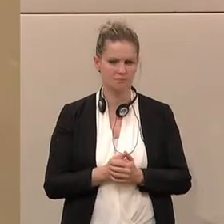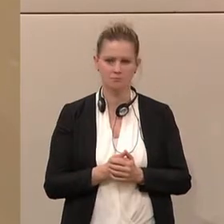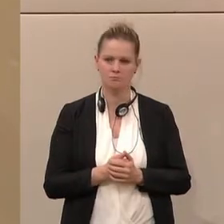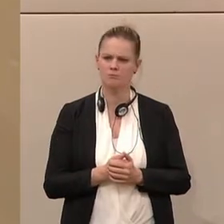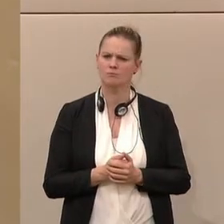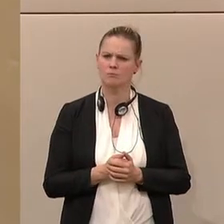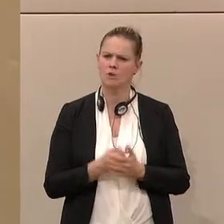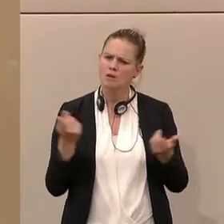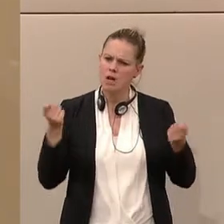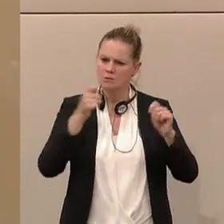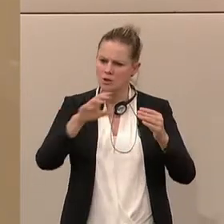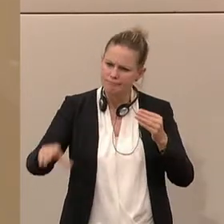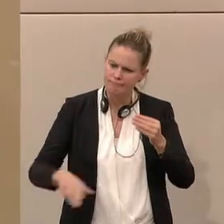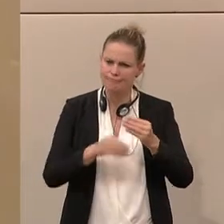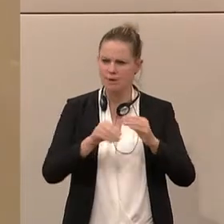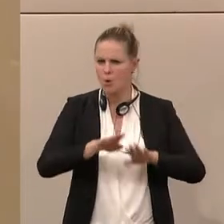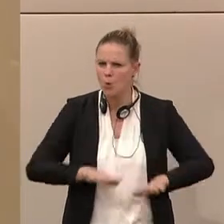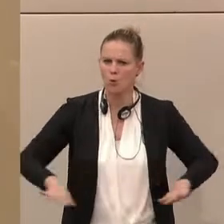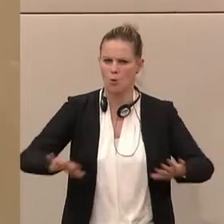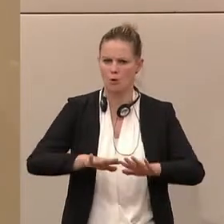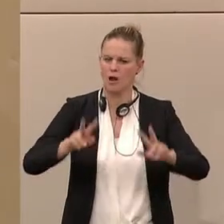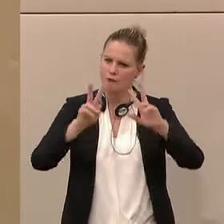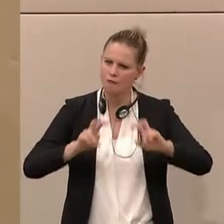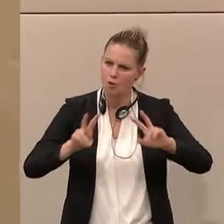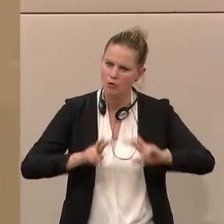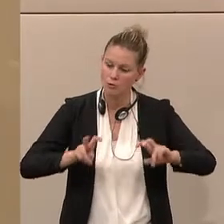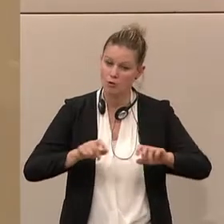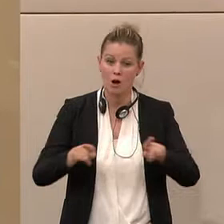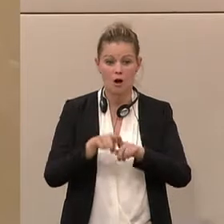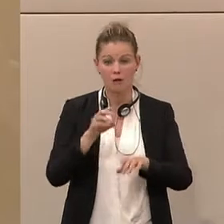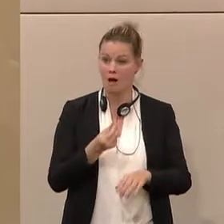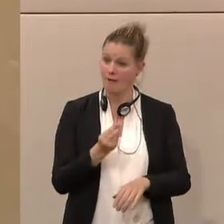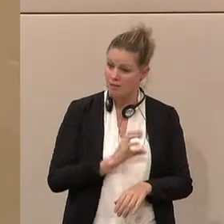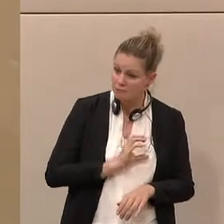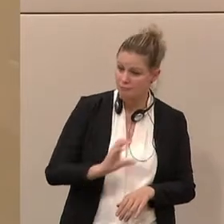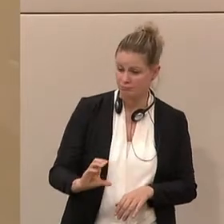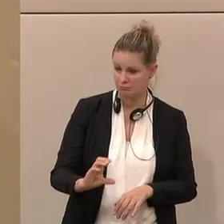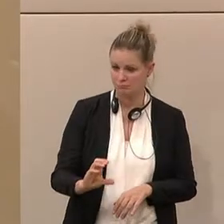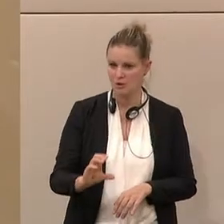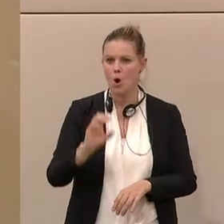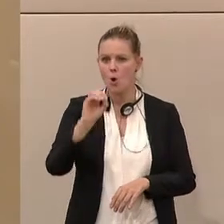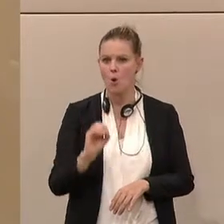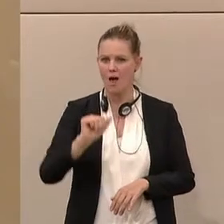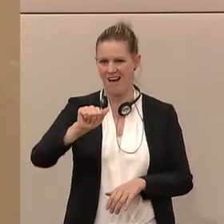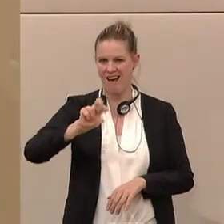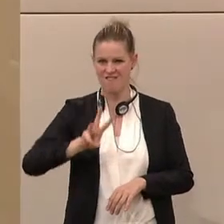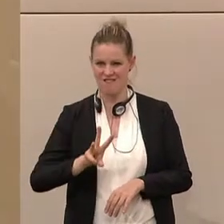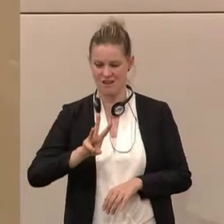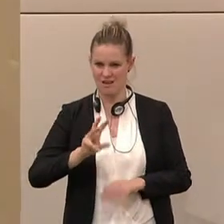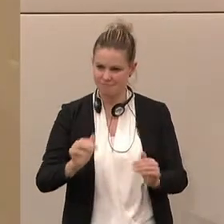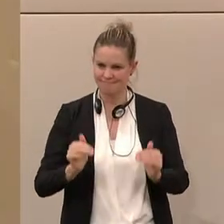Abschließend ein Wort zur Grundlagenforschung. Auch da gibt es mehr Geld, die Steigerung für die ÖAW,